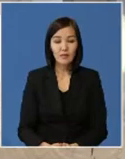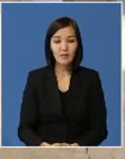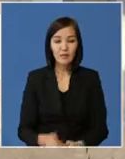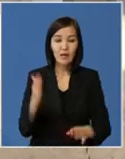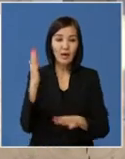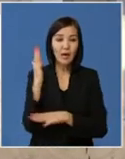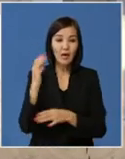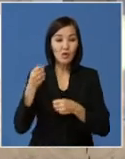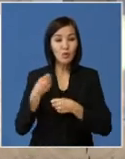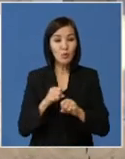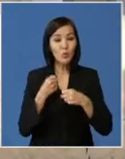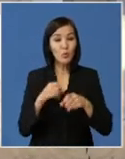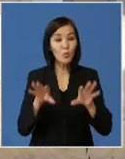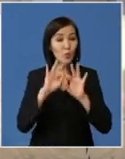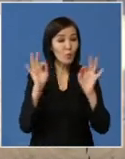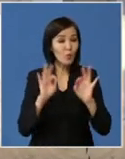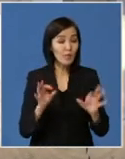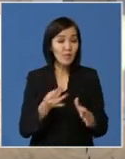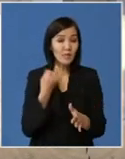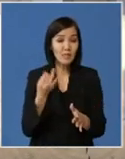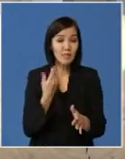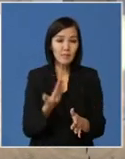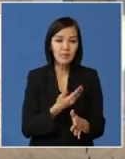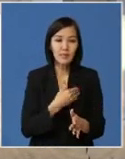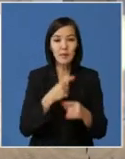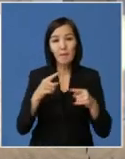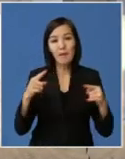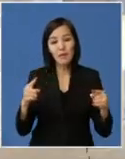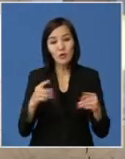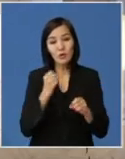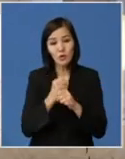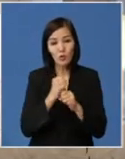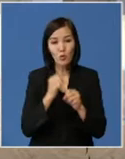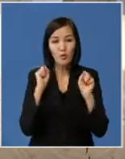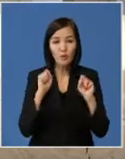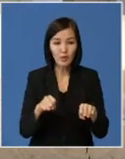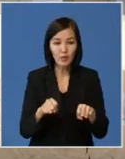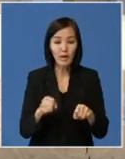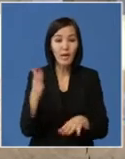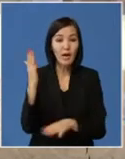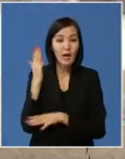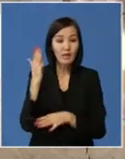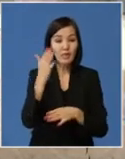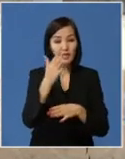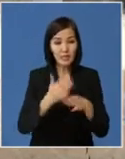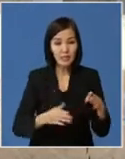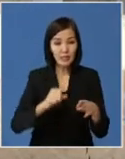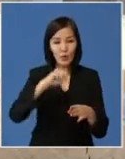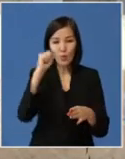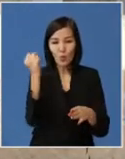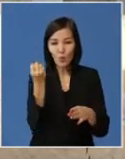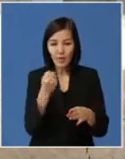Ағаш жону ермек емес өнер, қызығып істесең қалған бұйымдарды жасауға болады. Мәселен, мұнда жігіттер ағаштарды кеседі, ояды,